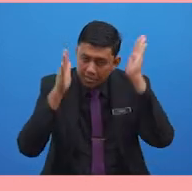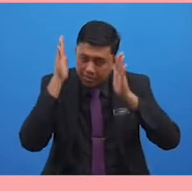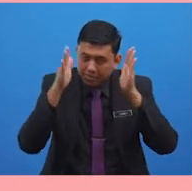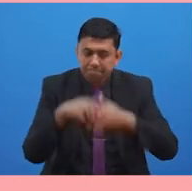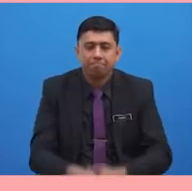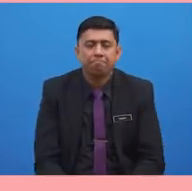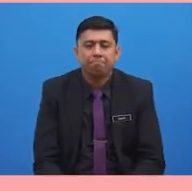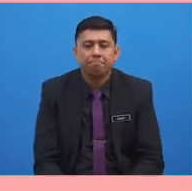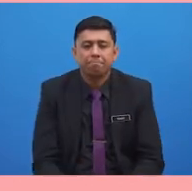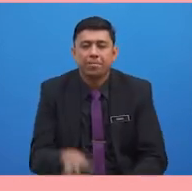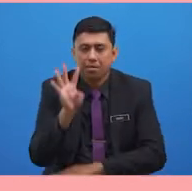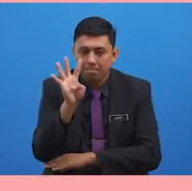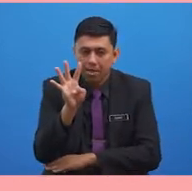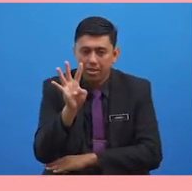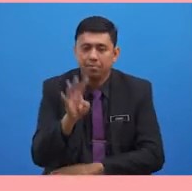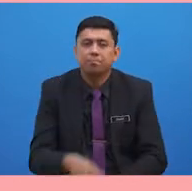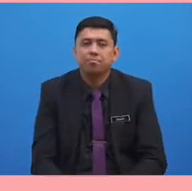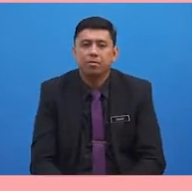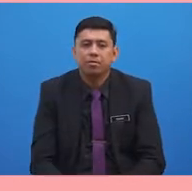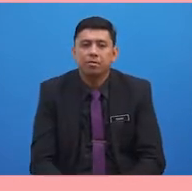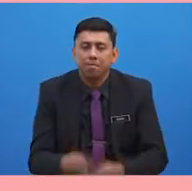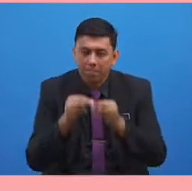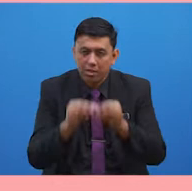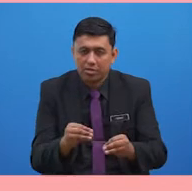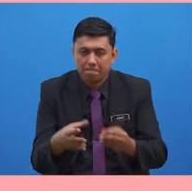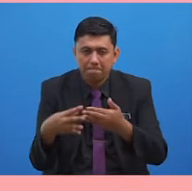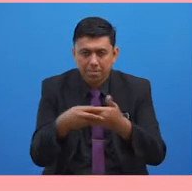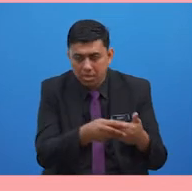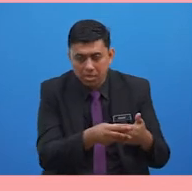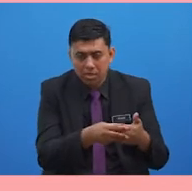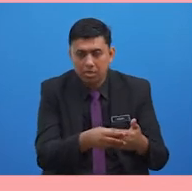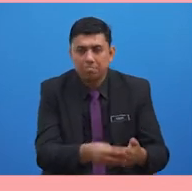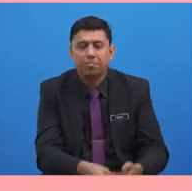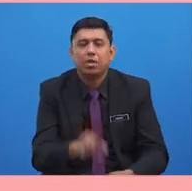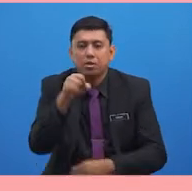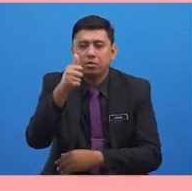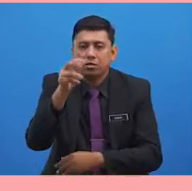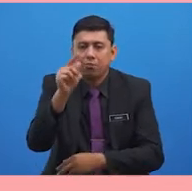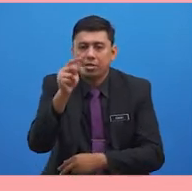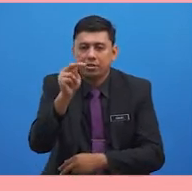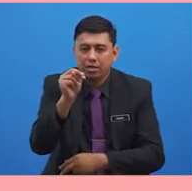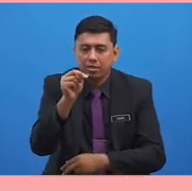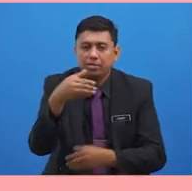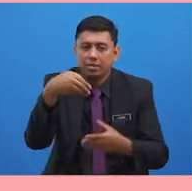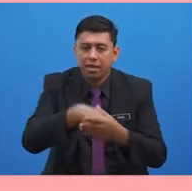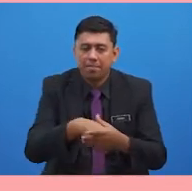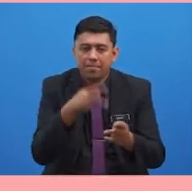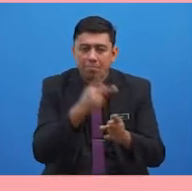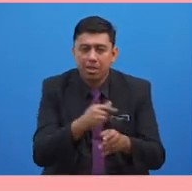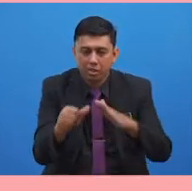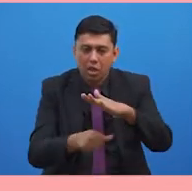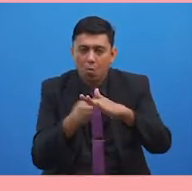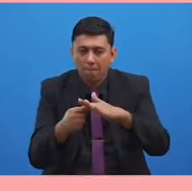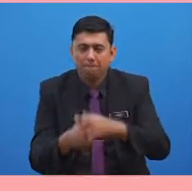bermastautin di Malaysia. Keempat, masih memegang jawatan dalam perkhidmatan awam.